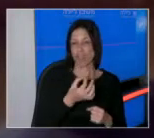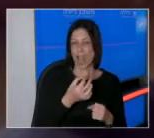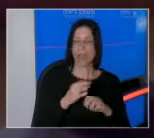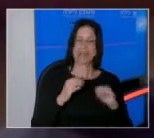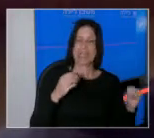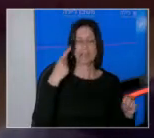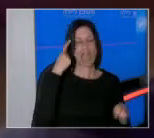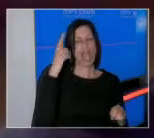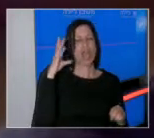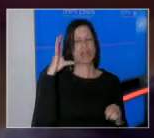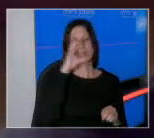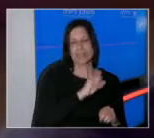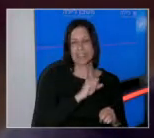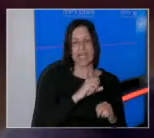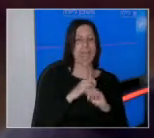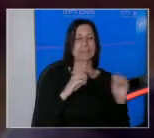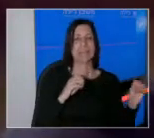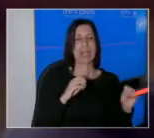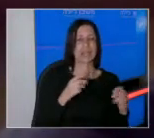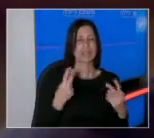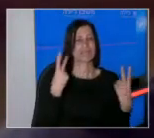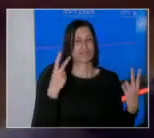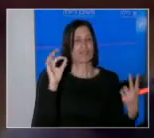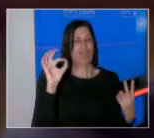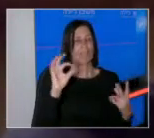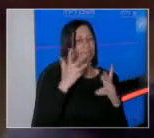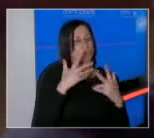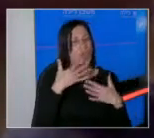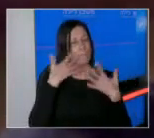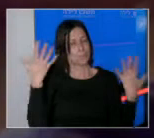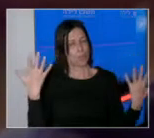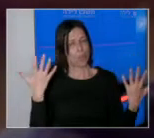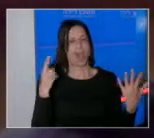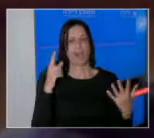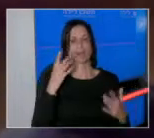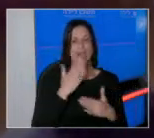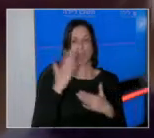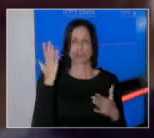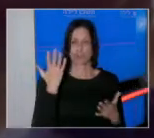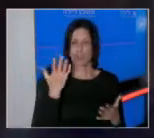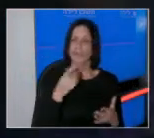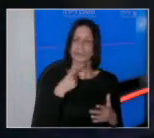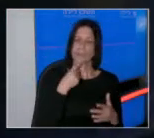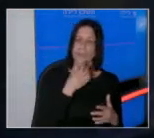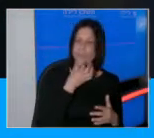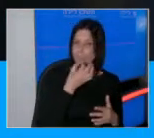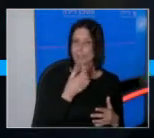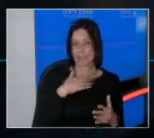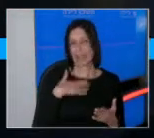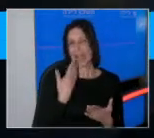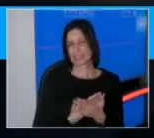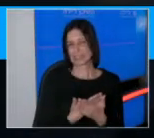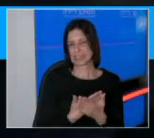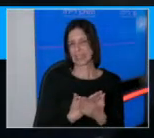והאג'נדה המזרחית עומדת לנגד עיניהם בצורה ברורה וחד משמעית. יהודה, תן לי להציע רגע